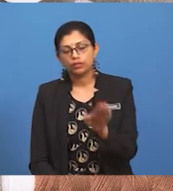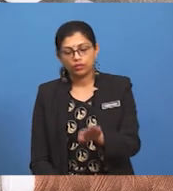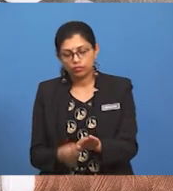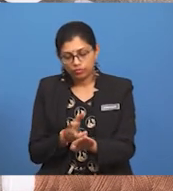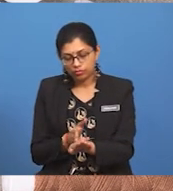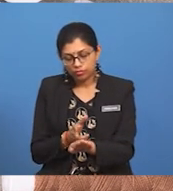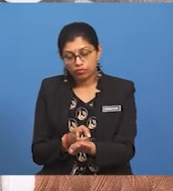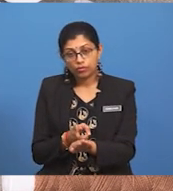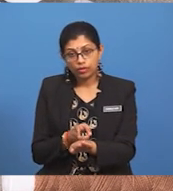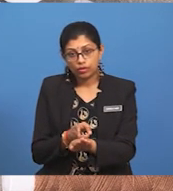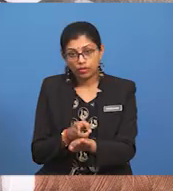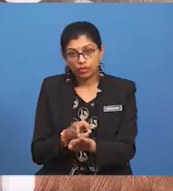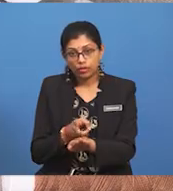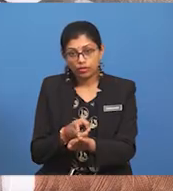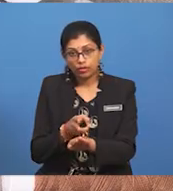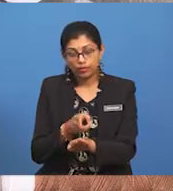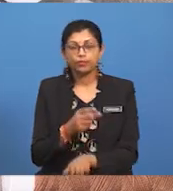digunting pada garisan ini.